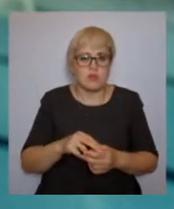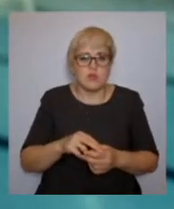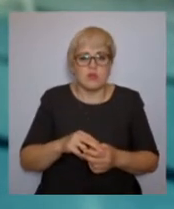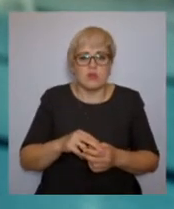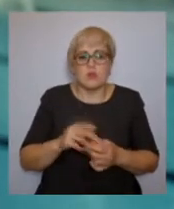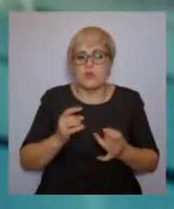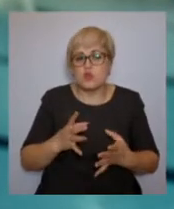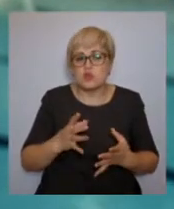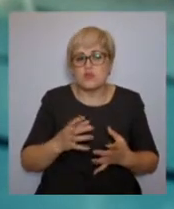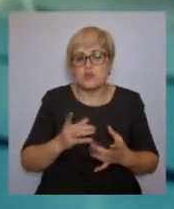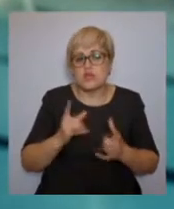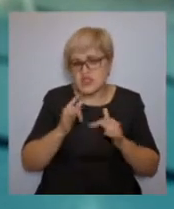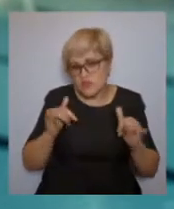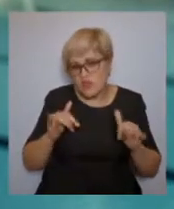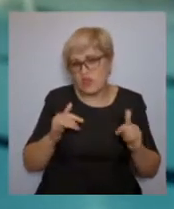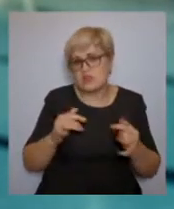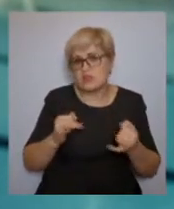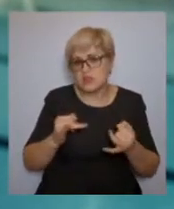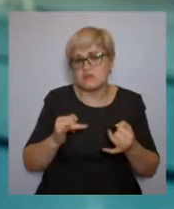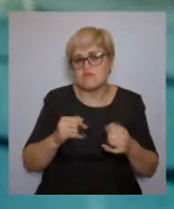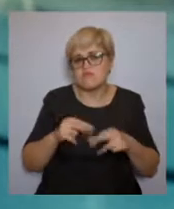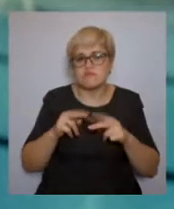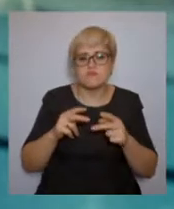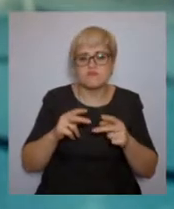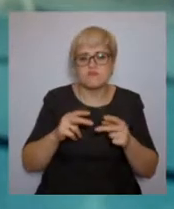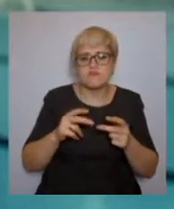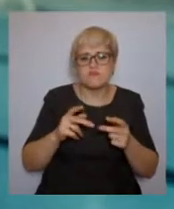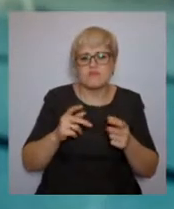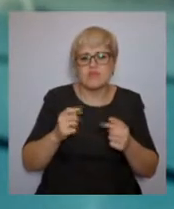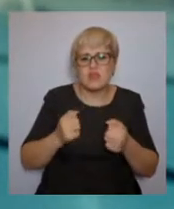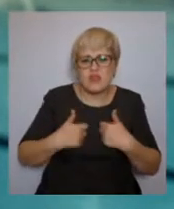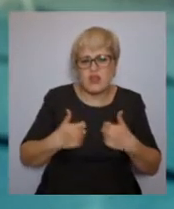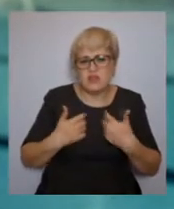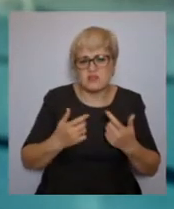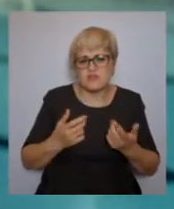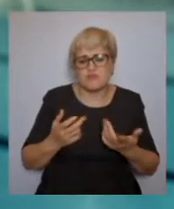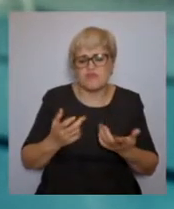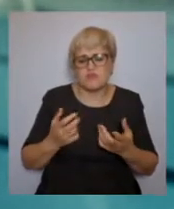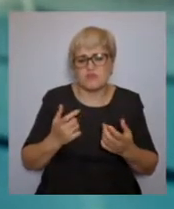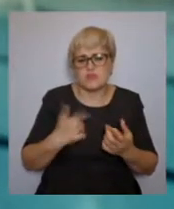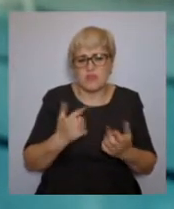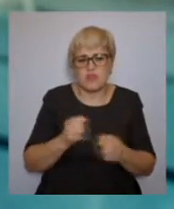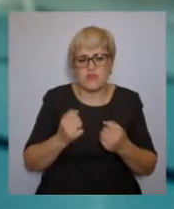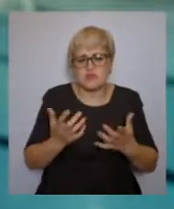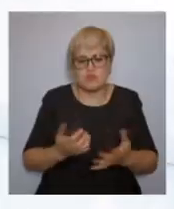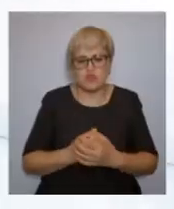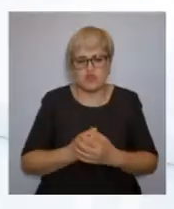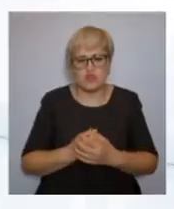подпитки местных девчонок без подпитки своих воспитанниц просто развивать и строить или бананан